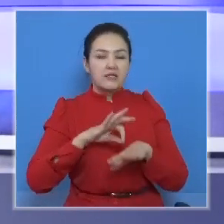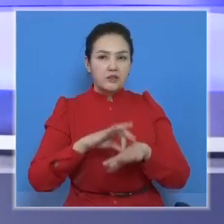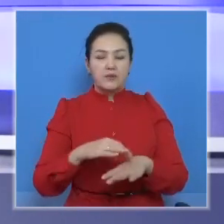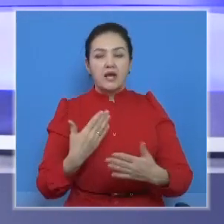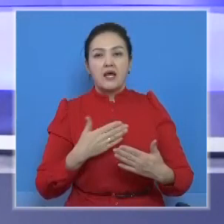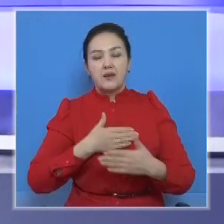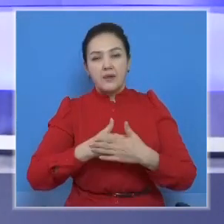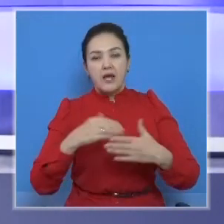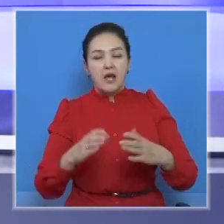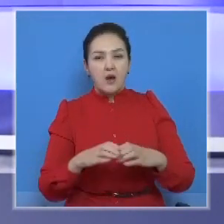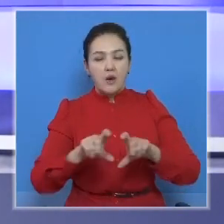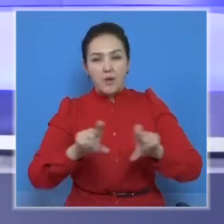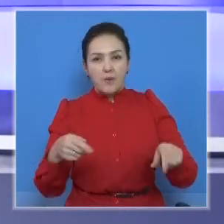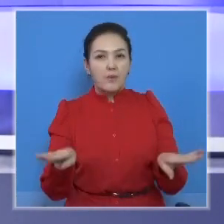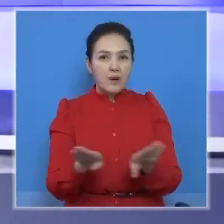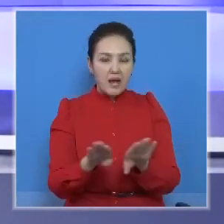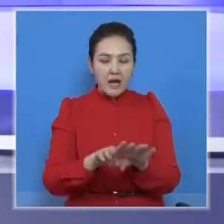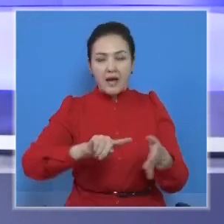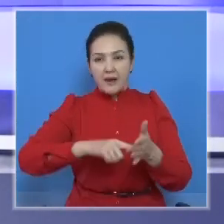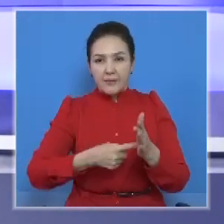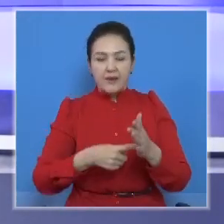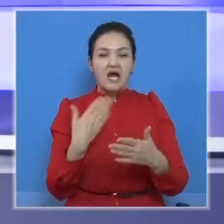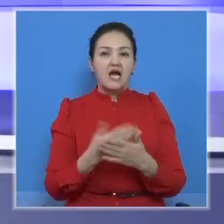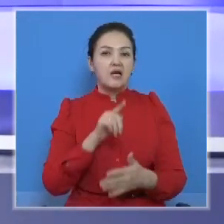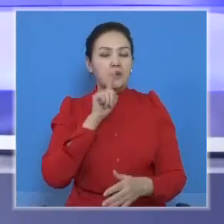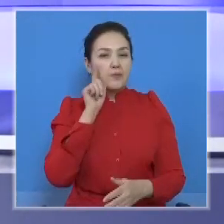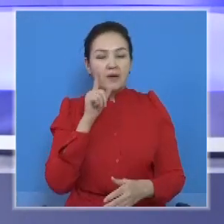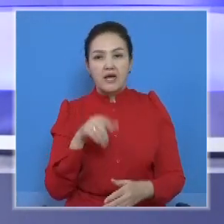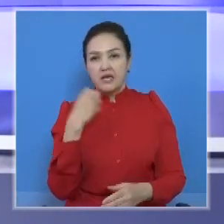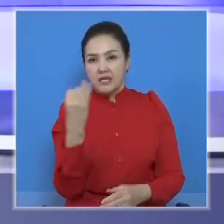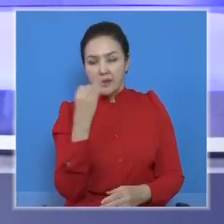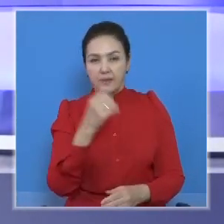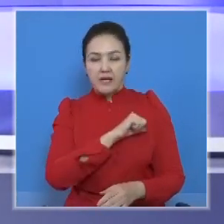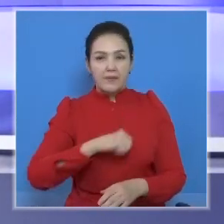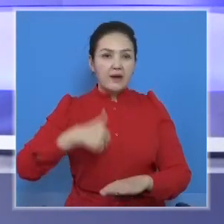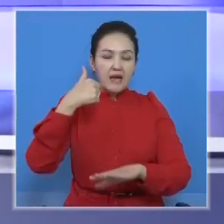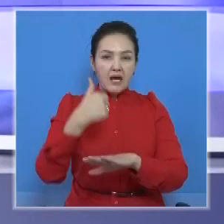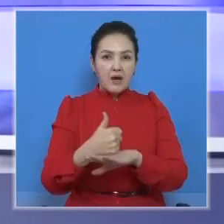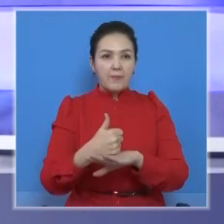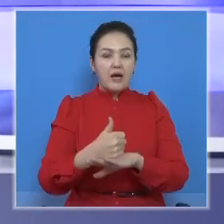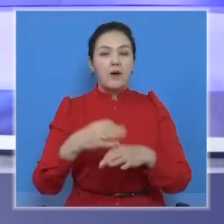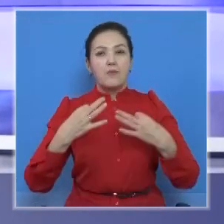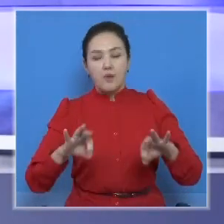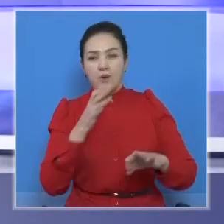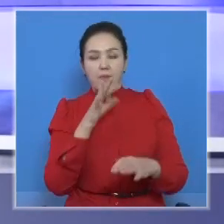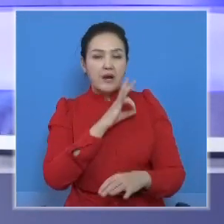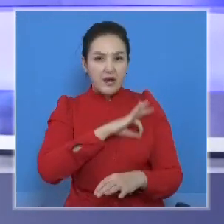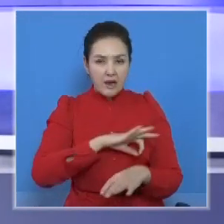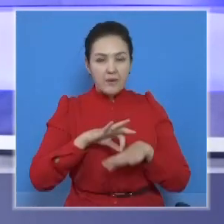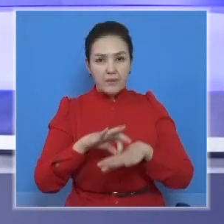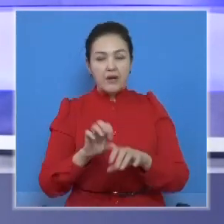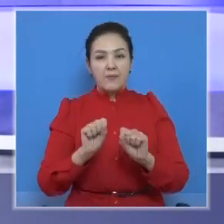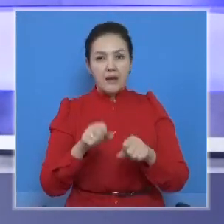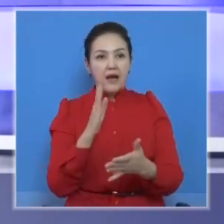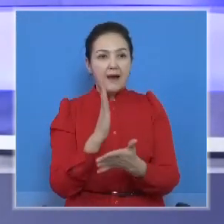өмір сүру орталығының мақсаты осы. Бұл жерде егде жастағылар үшін қызықты ең басты бос уақытын пайдалы өткізуге